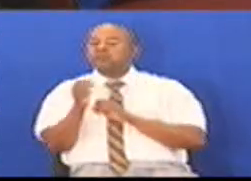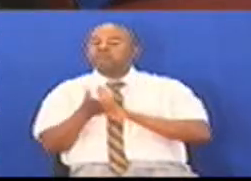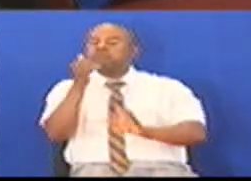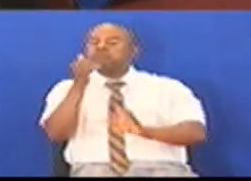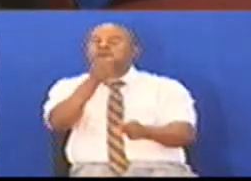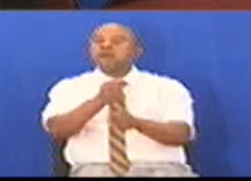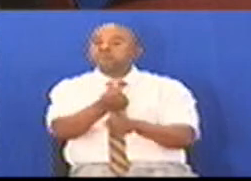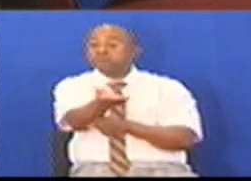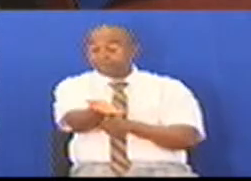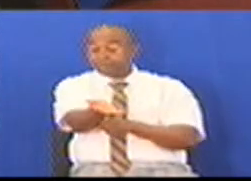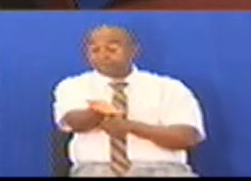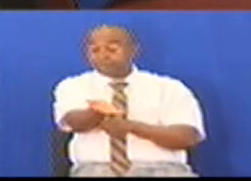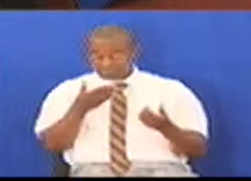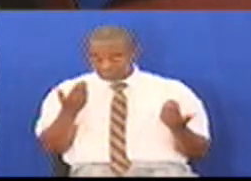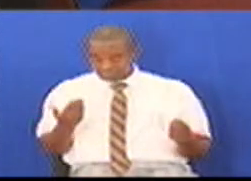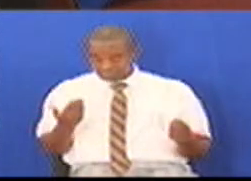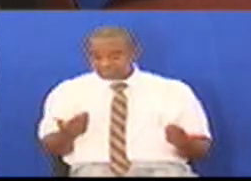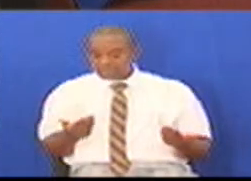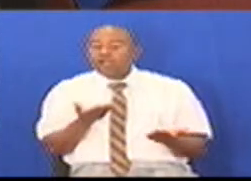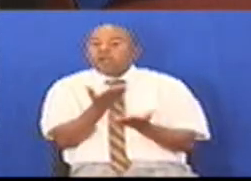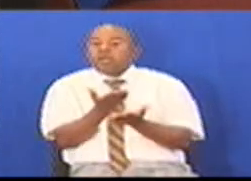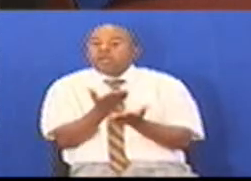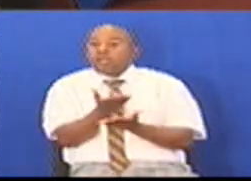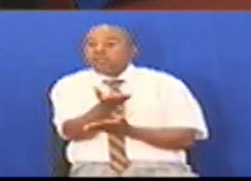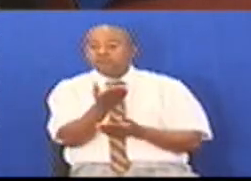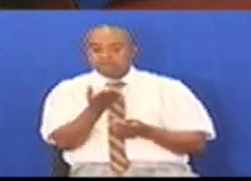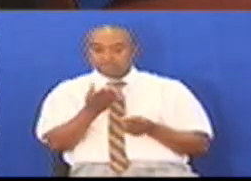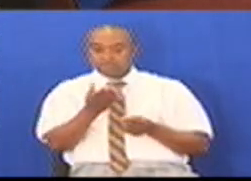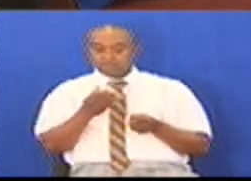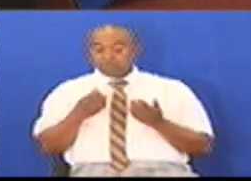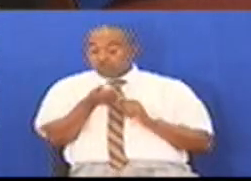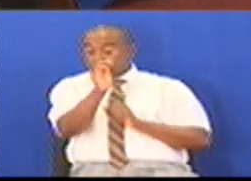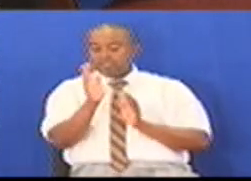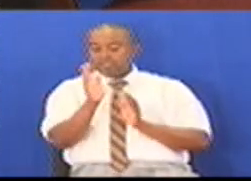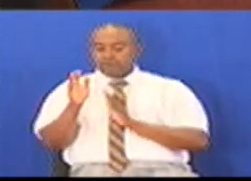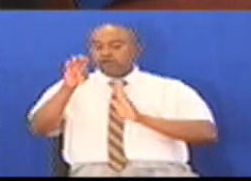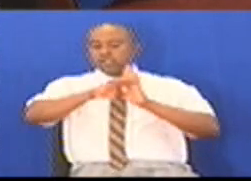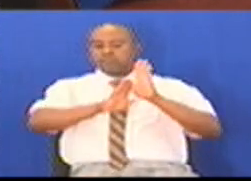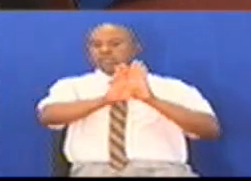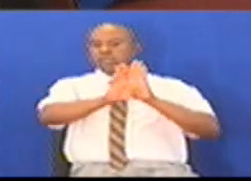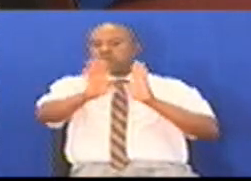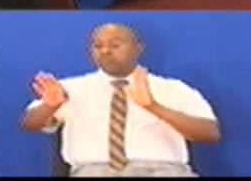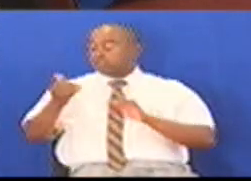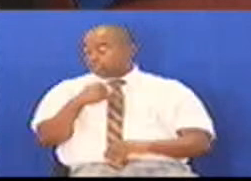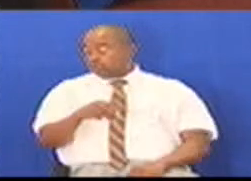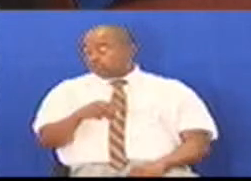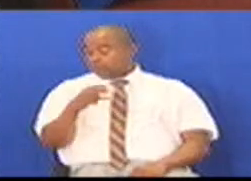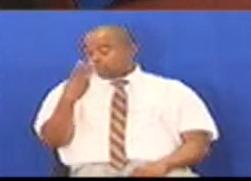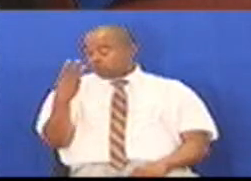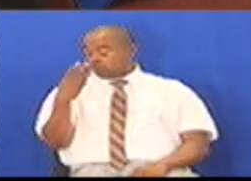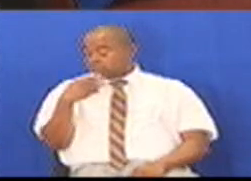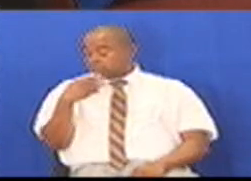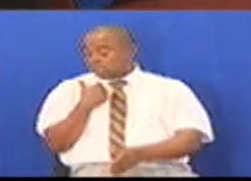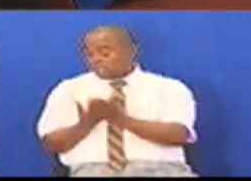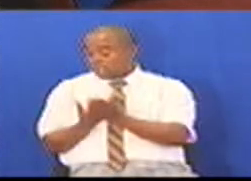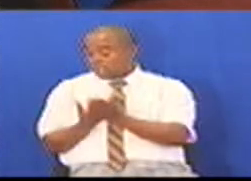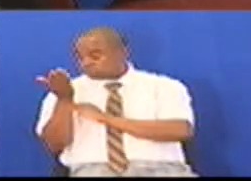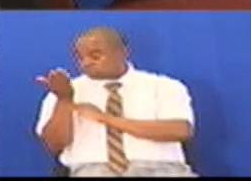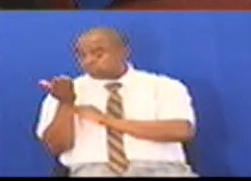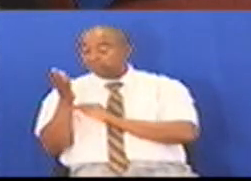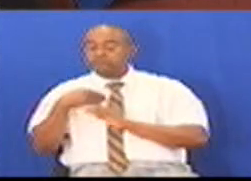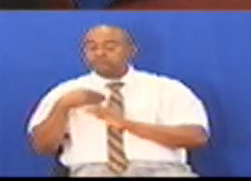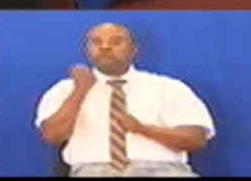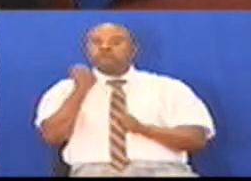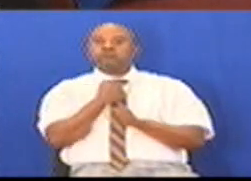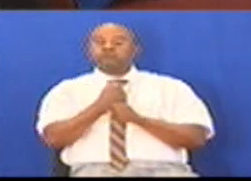kazi immediately kwa ratiba mtakayojipangia. Siku ya Jumatatu asubuhi tunaushughulikia